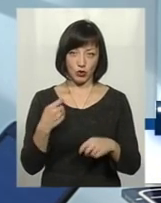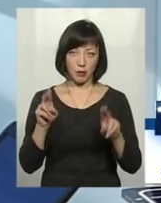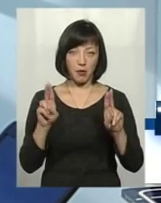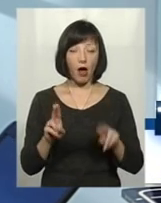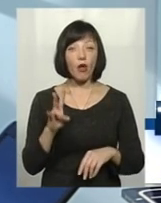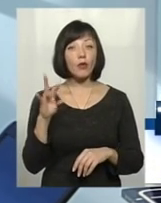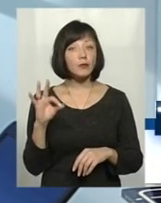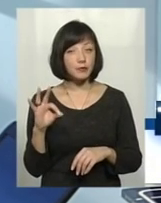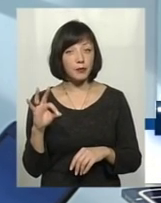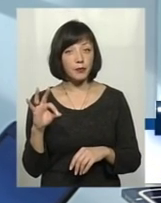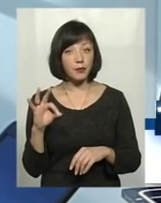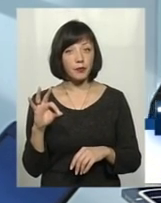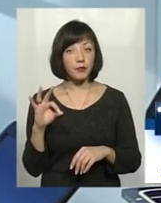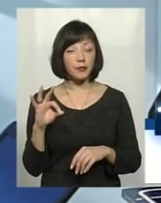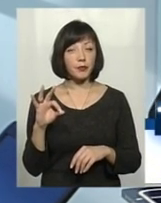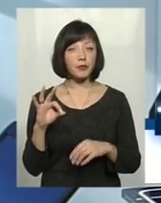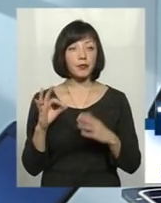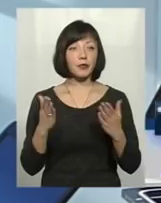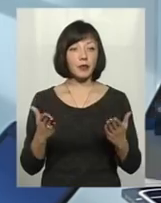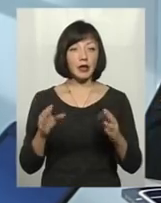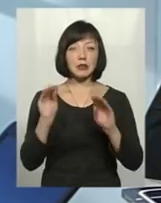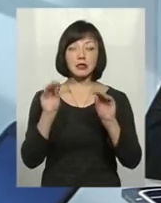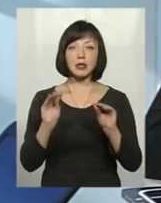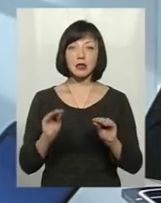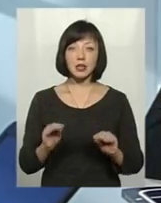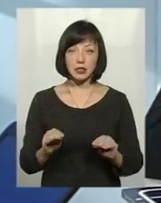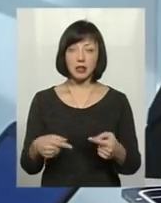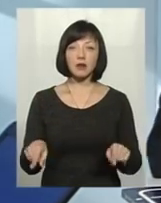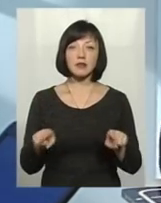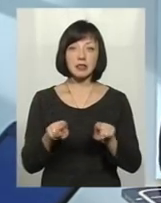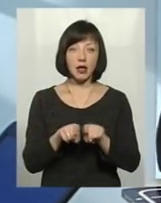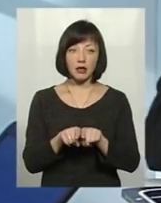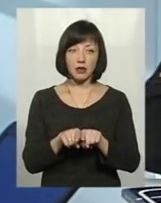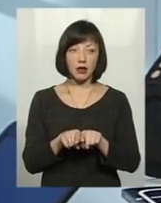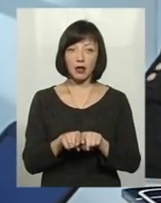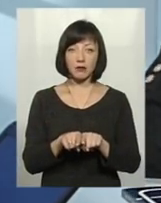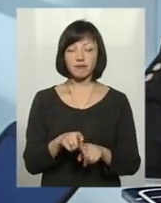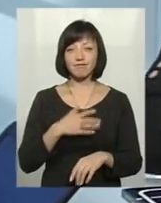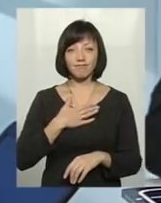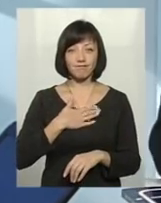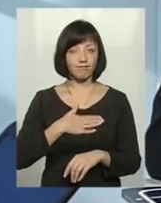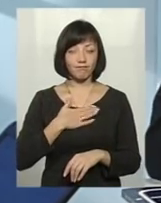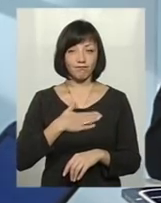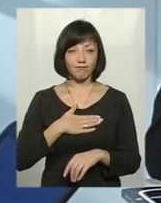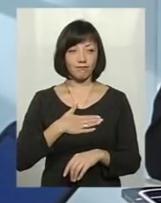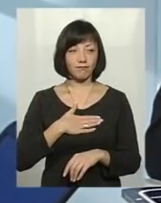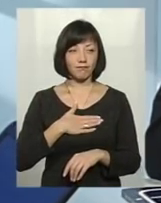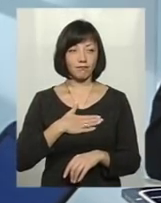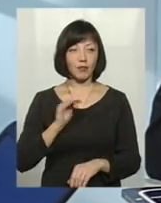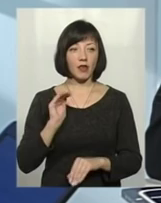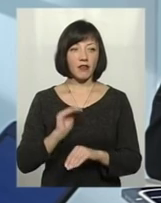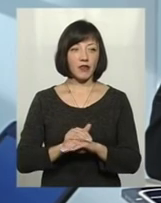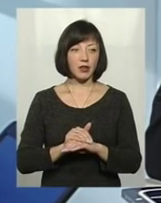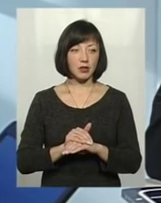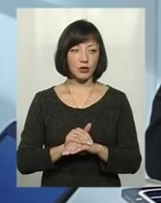Але, однак, статистика все-таки не втішна. Фактично